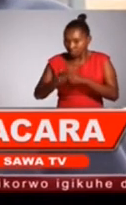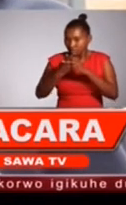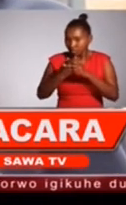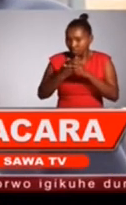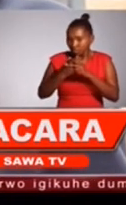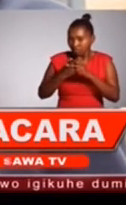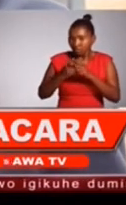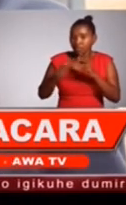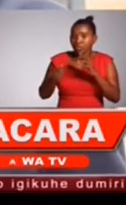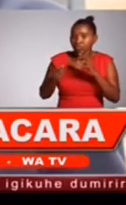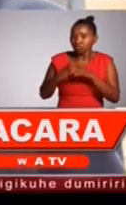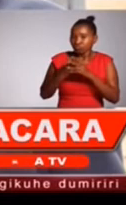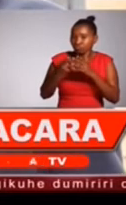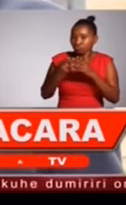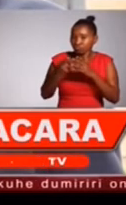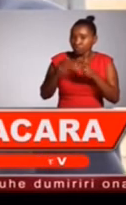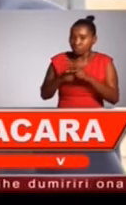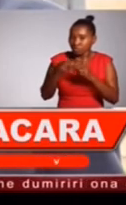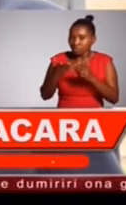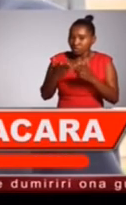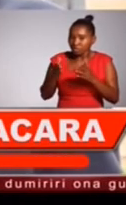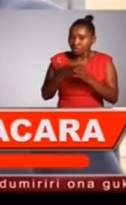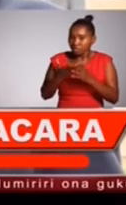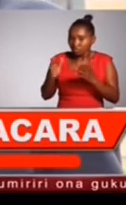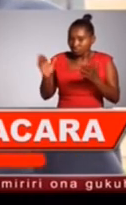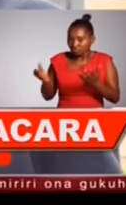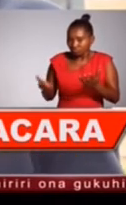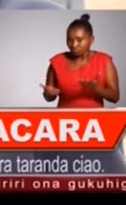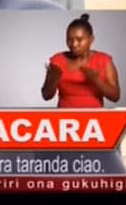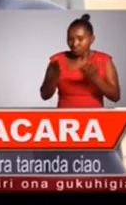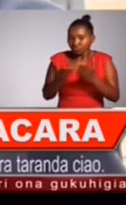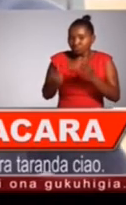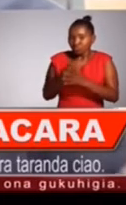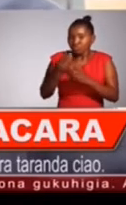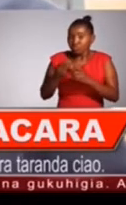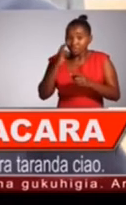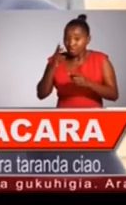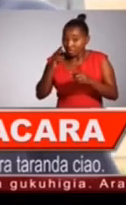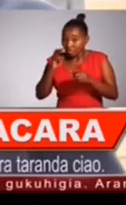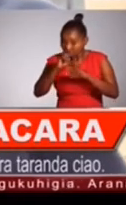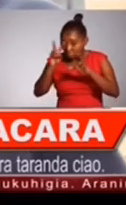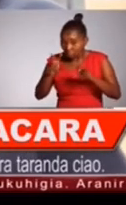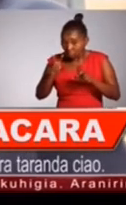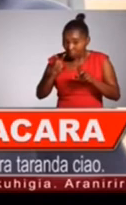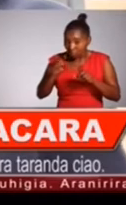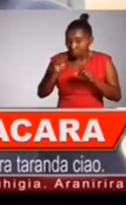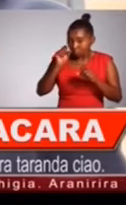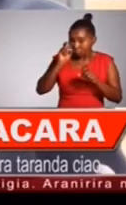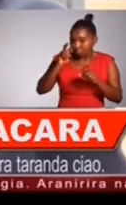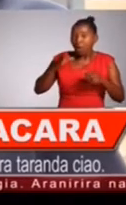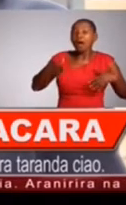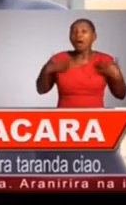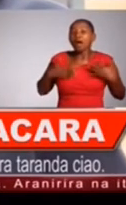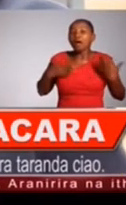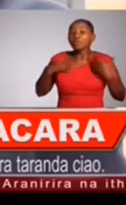kujikimu Na kuchora kituwa mboa watamutu wa kiaangalia Hata nufa, hata